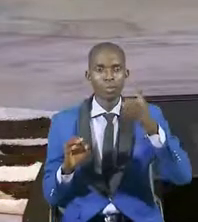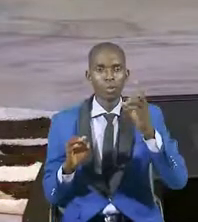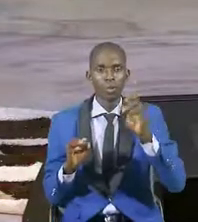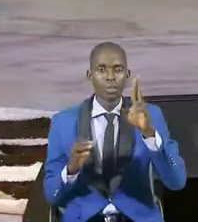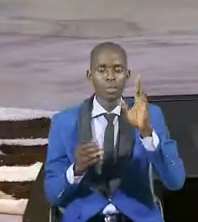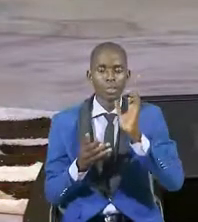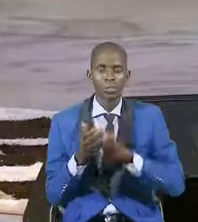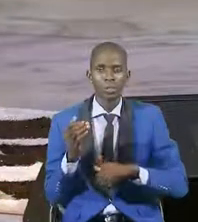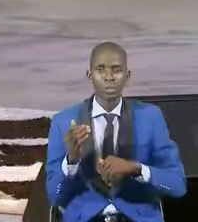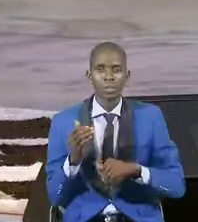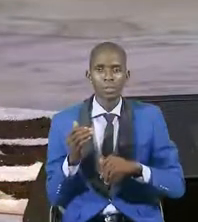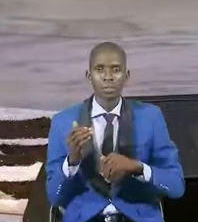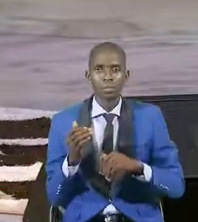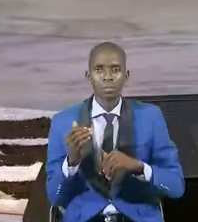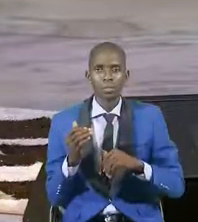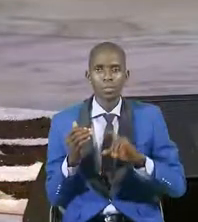surnaturellement données.